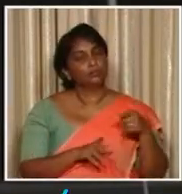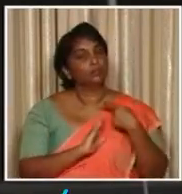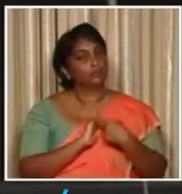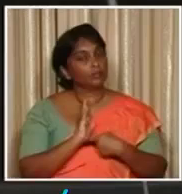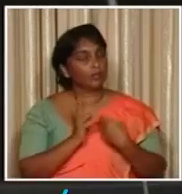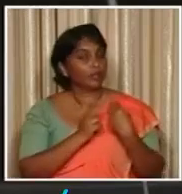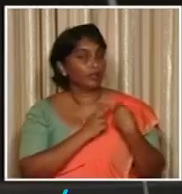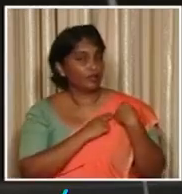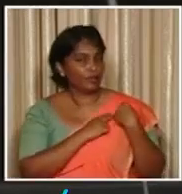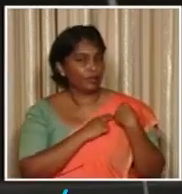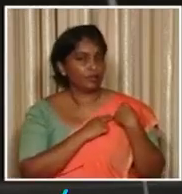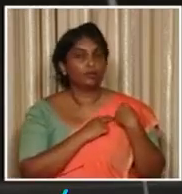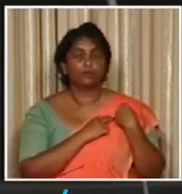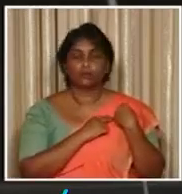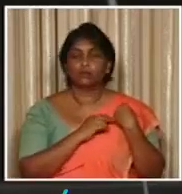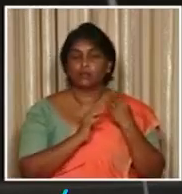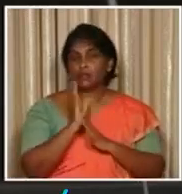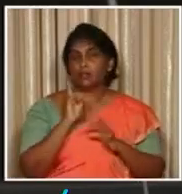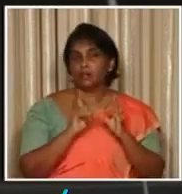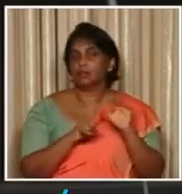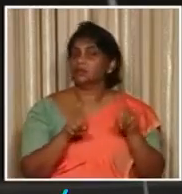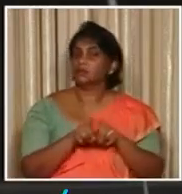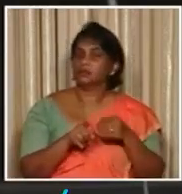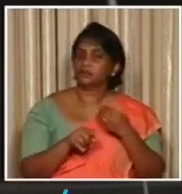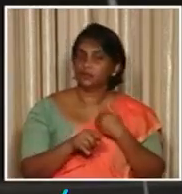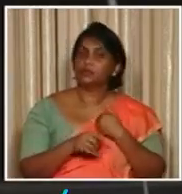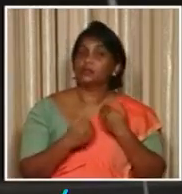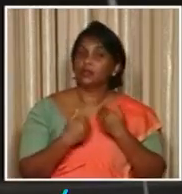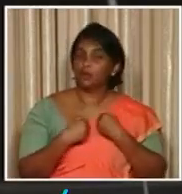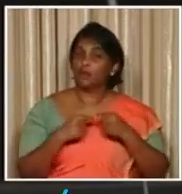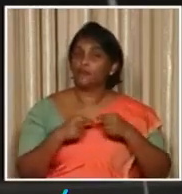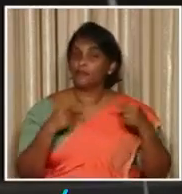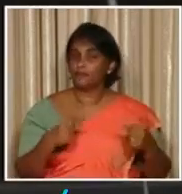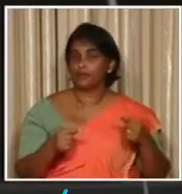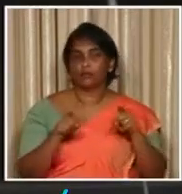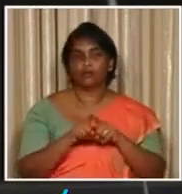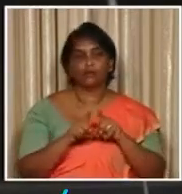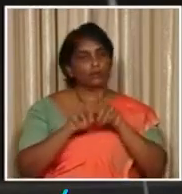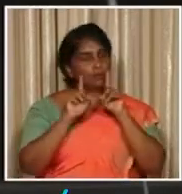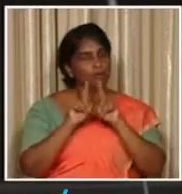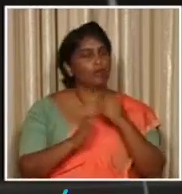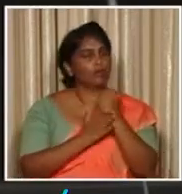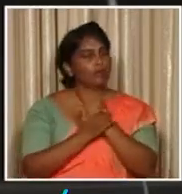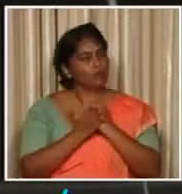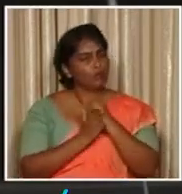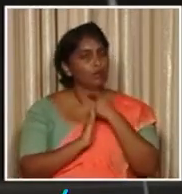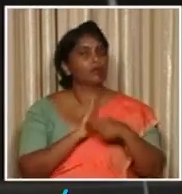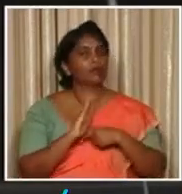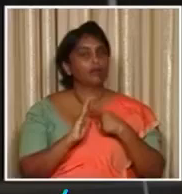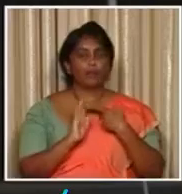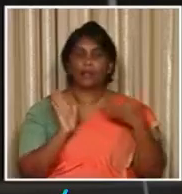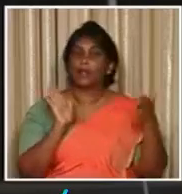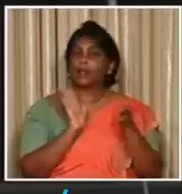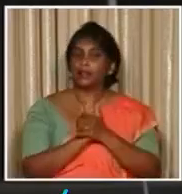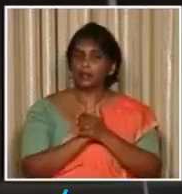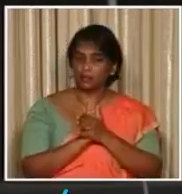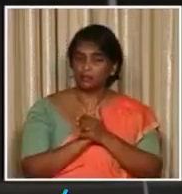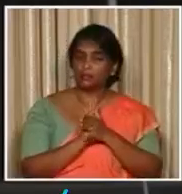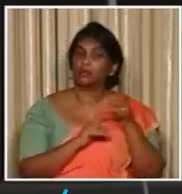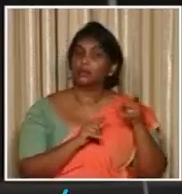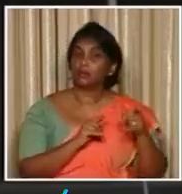මේ රටේ වග කියන මහජන නියෝජිතයෙක් හැටියට අපි විපක්ෂයක් හැටියට ඒ වගේ මේ මුළු රටම එකතු වෙලා